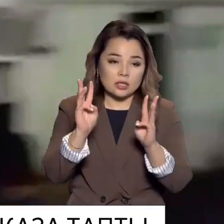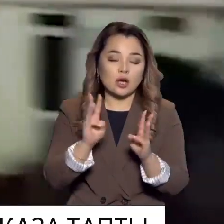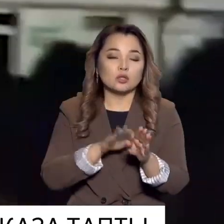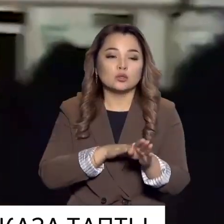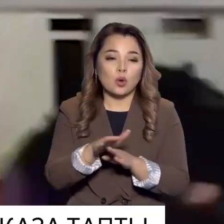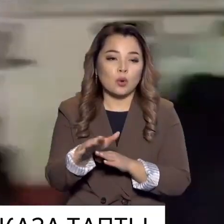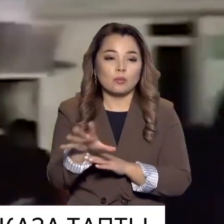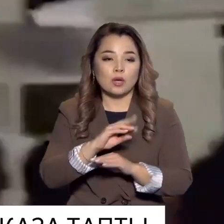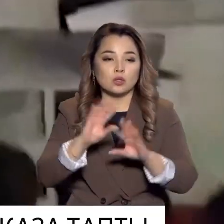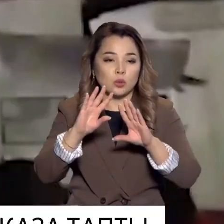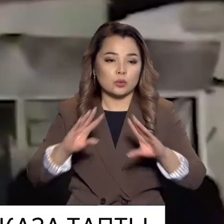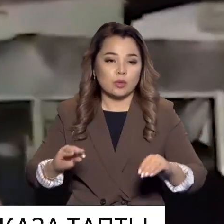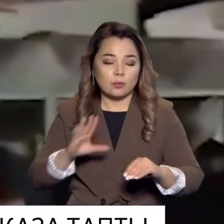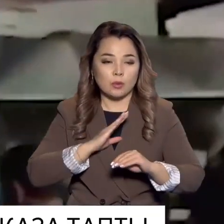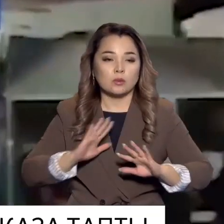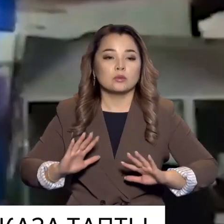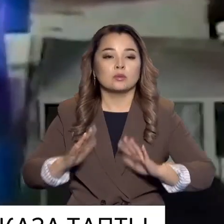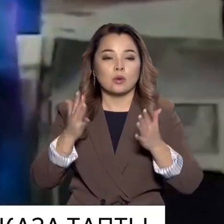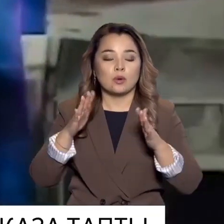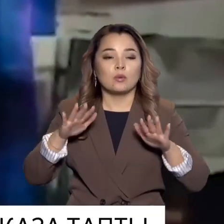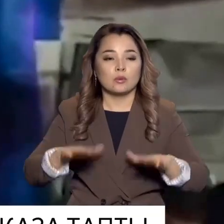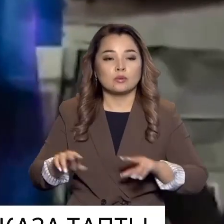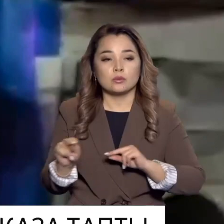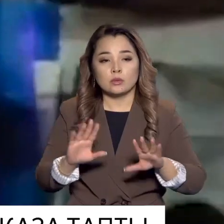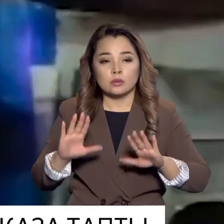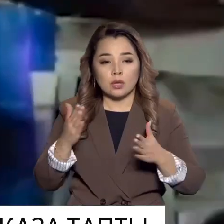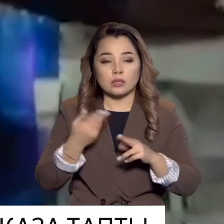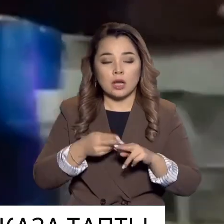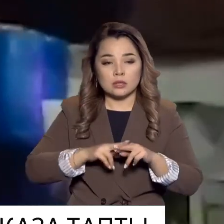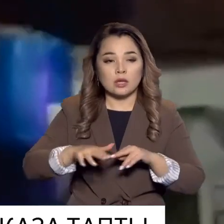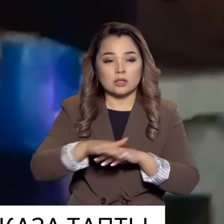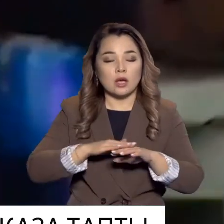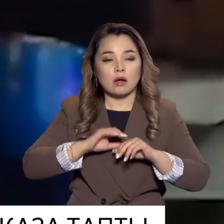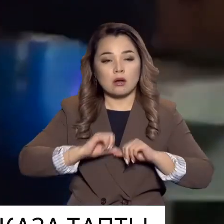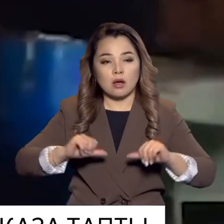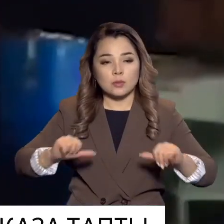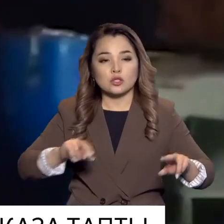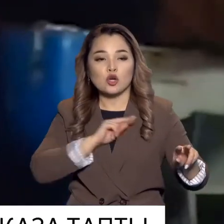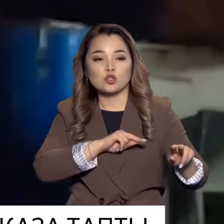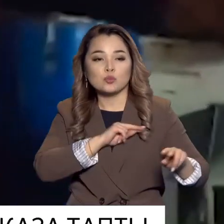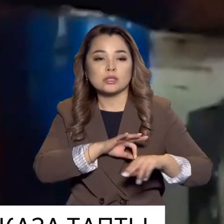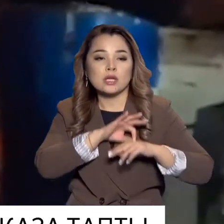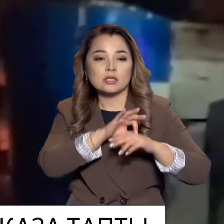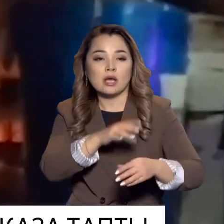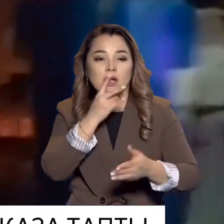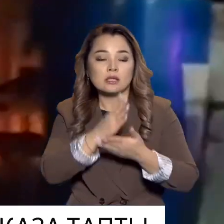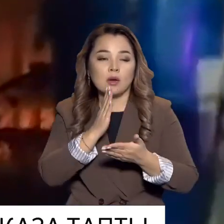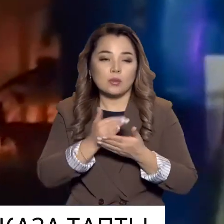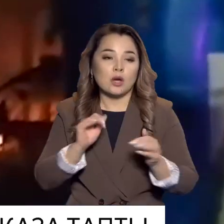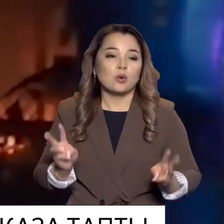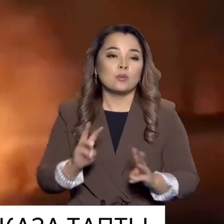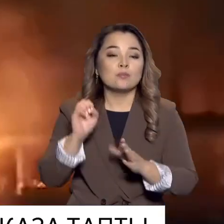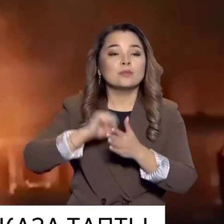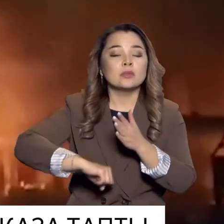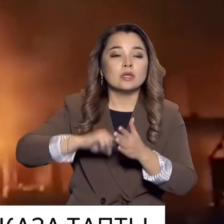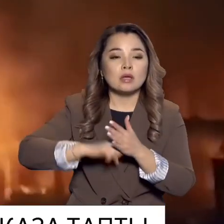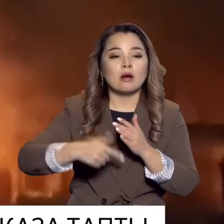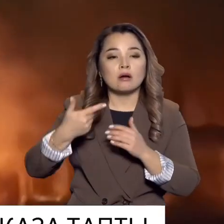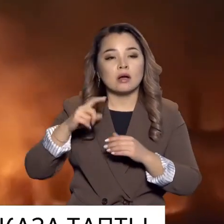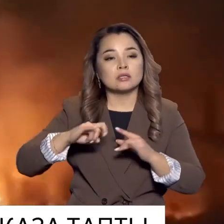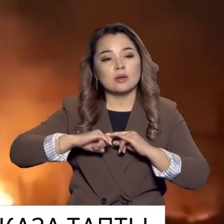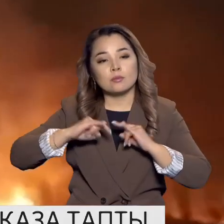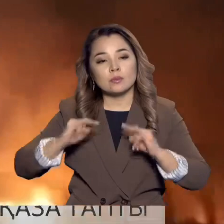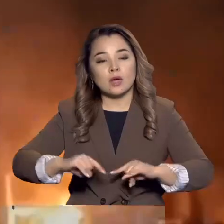толықтай сөндірілген. Оқиға орнында үкіметтік комиссия жұмыс істеп жатыр. Алдын ала мәліметтерге сай, өрттің тұтануына газ